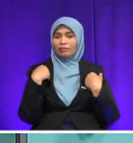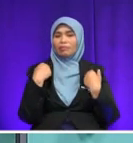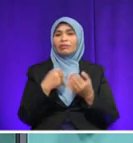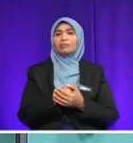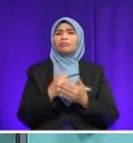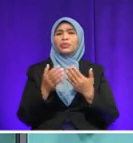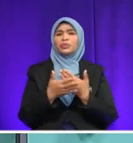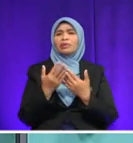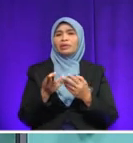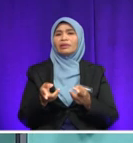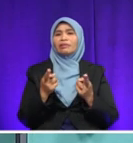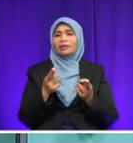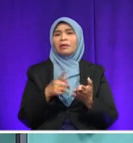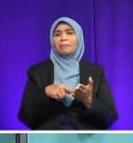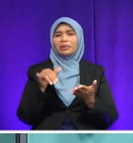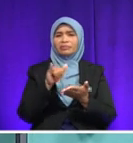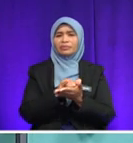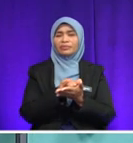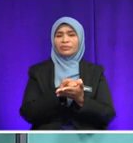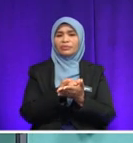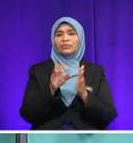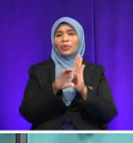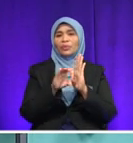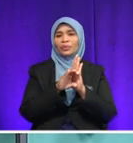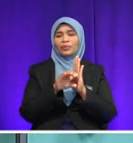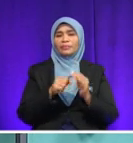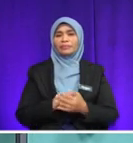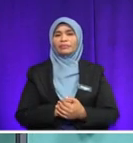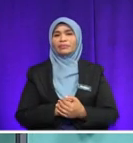mudah ringan mudah ringan Apa itu contohnya